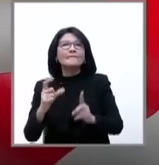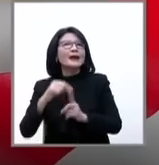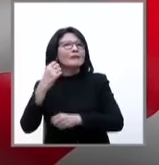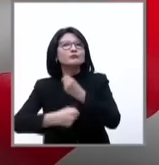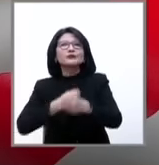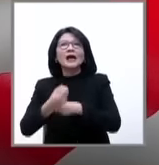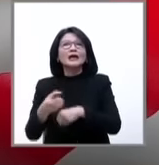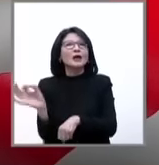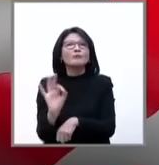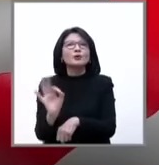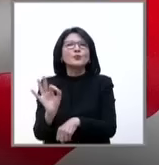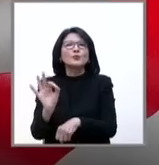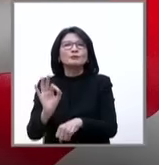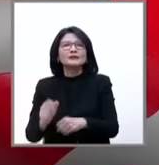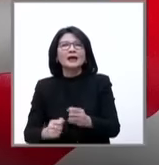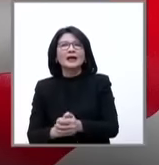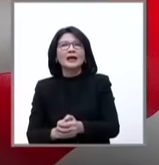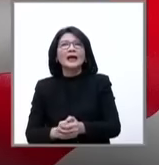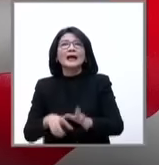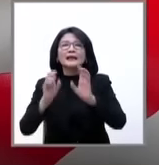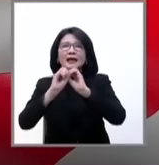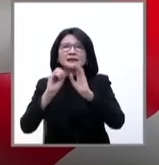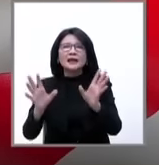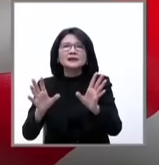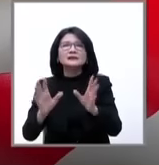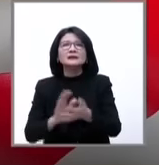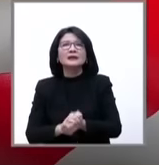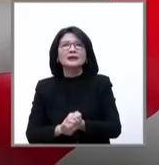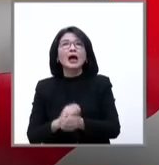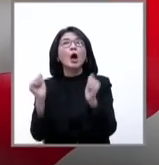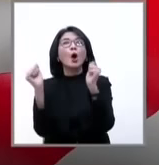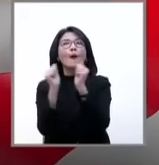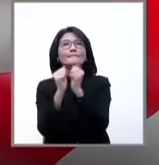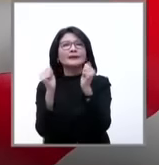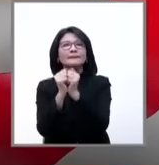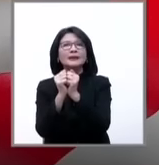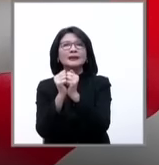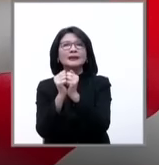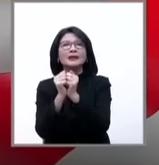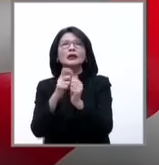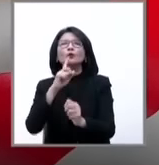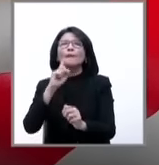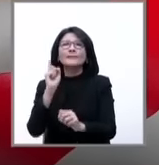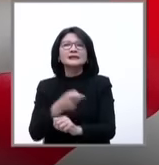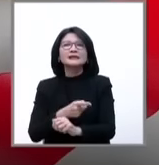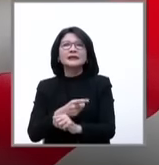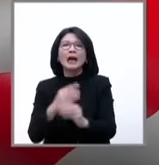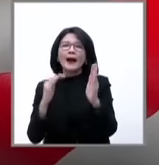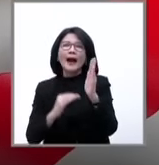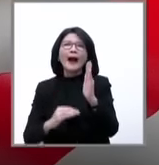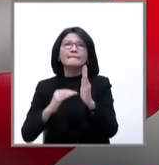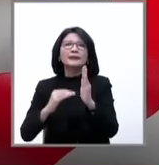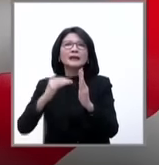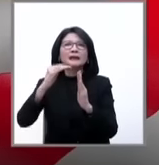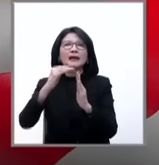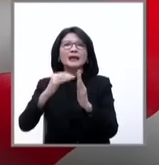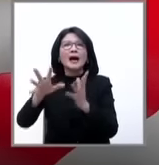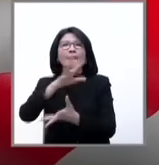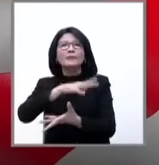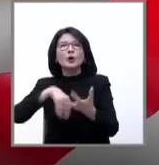lewat pertanyaan, begitu loh. Itu sesungguhnya. Sebab jangan lupa, anak-anak muda kita itu kan dibesarkan dalam